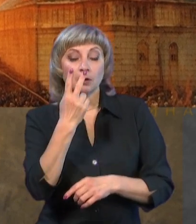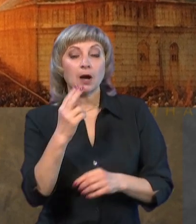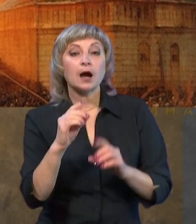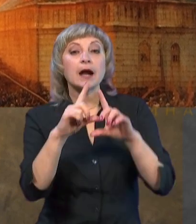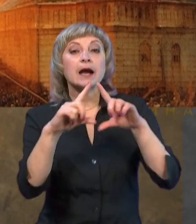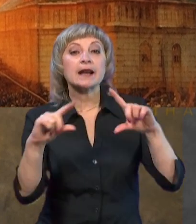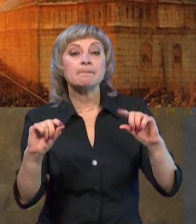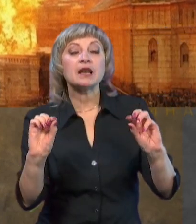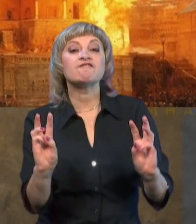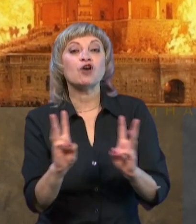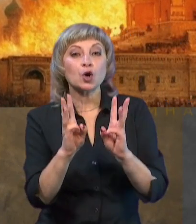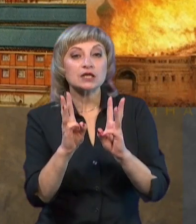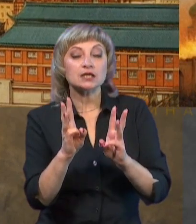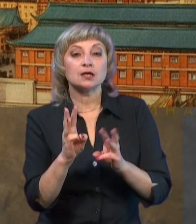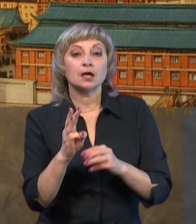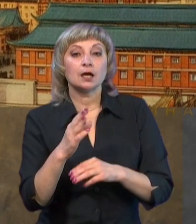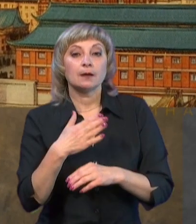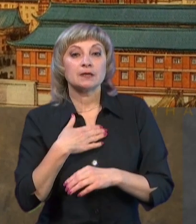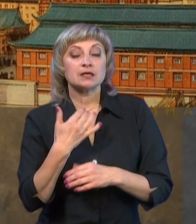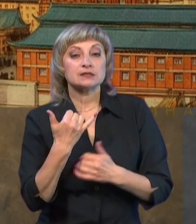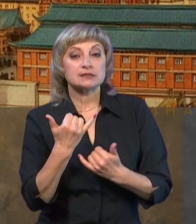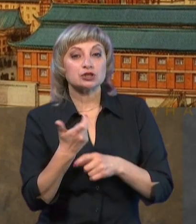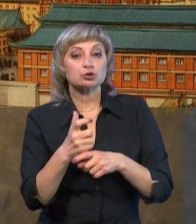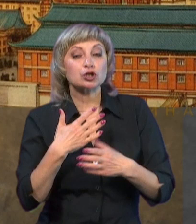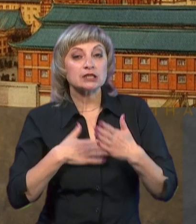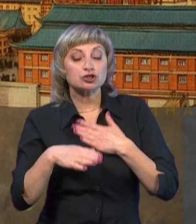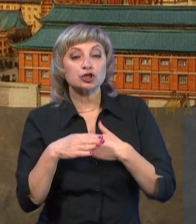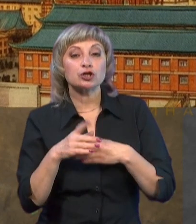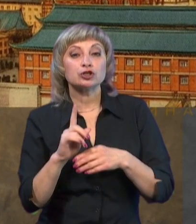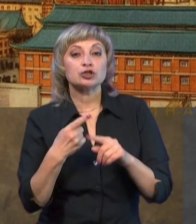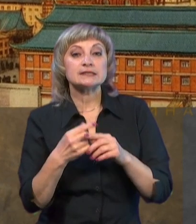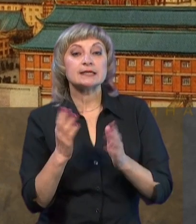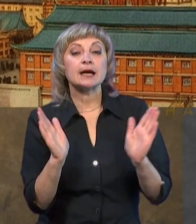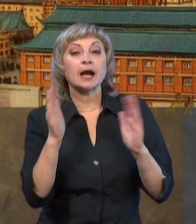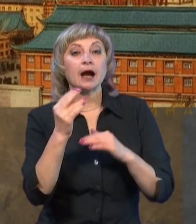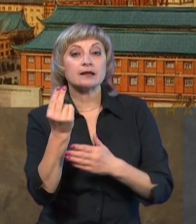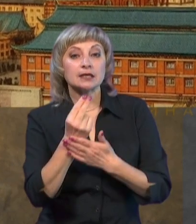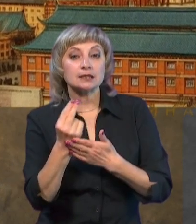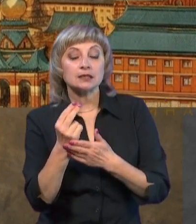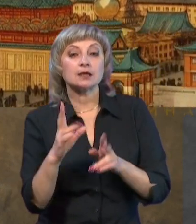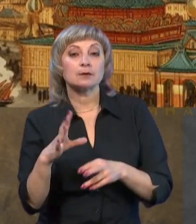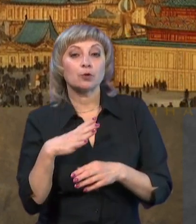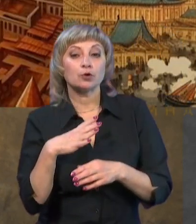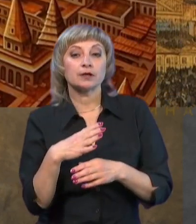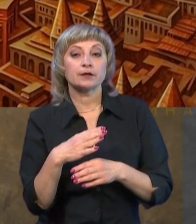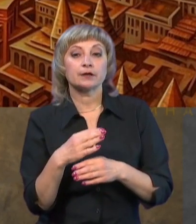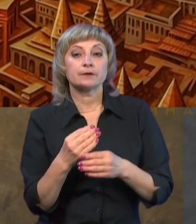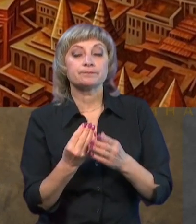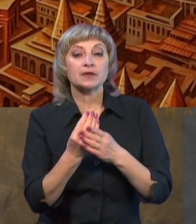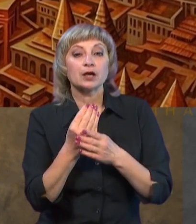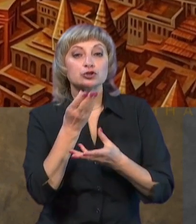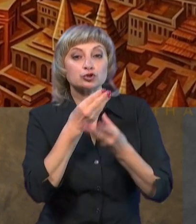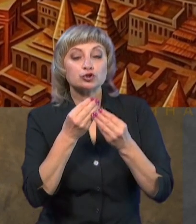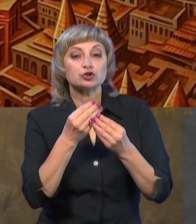вогні. І мене зараз дуже тішить, що ці картинки, які були згенеровані в штучною